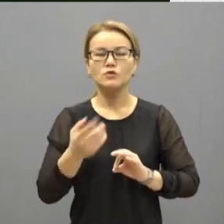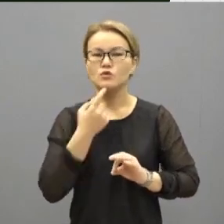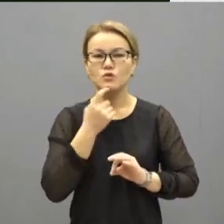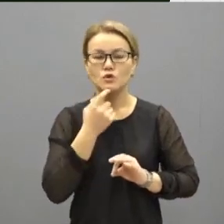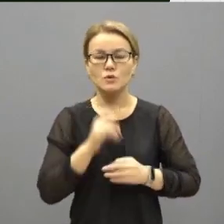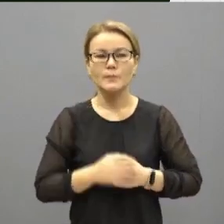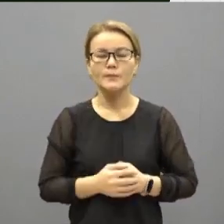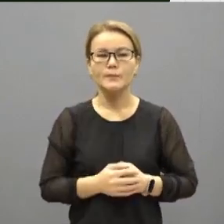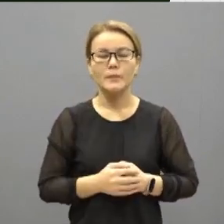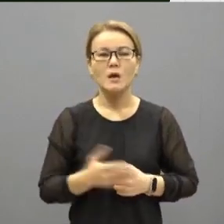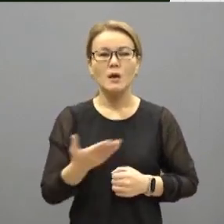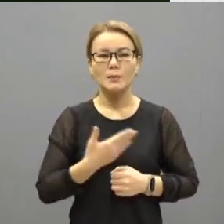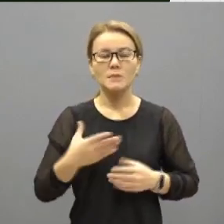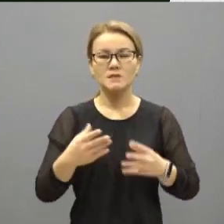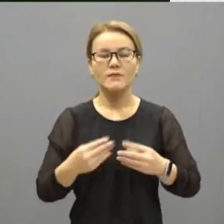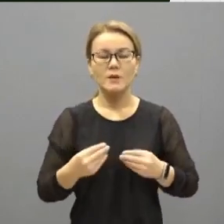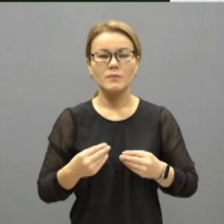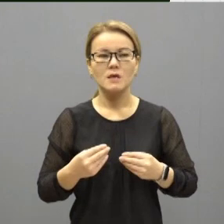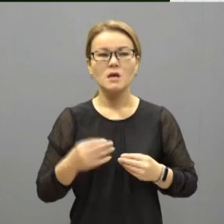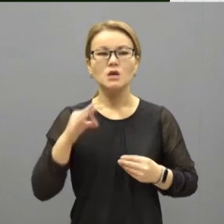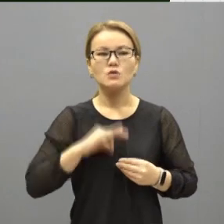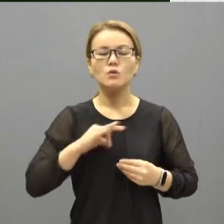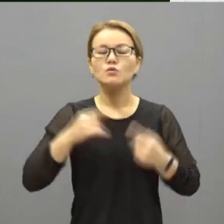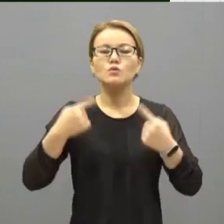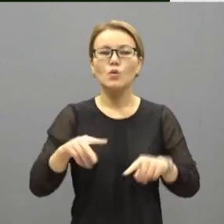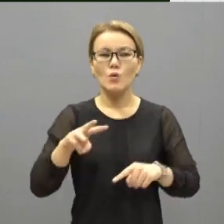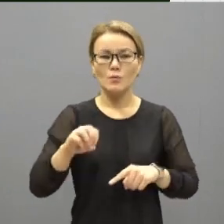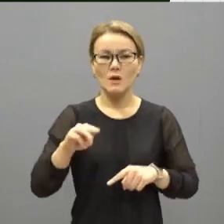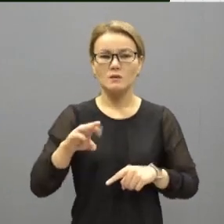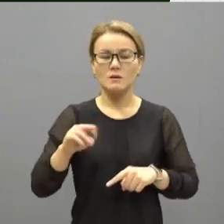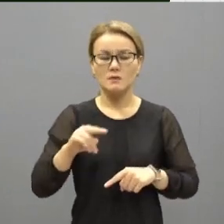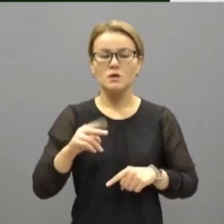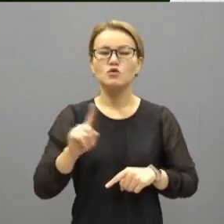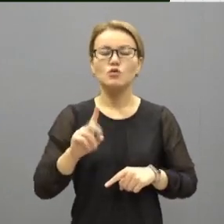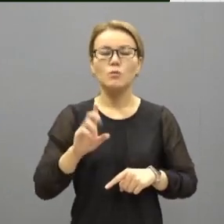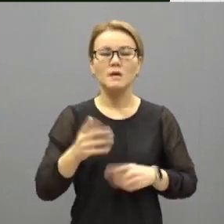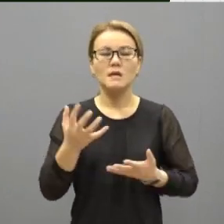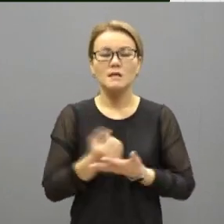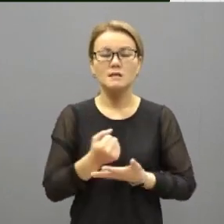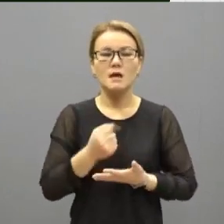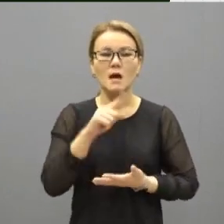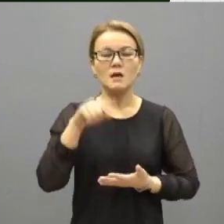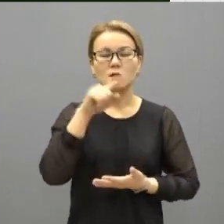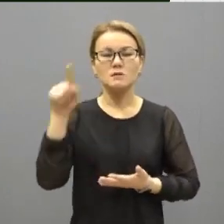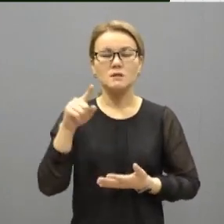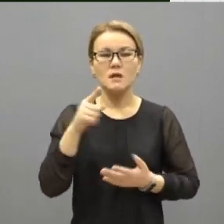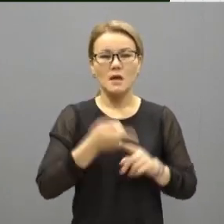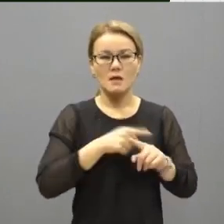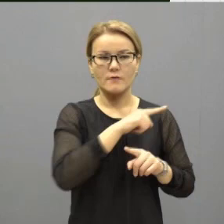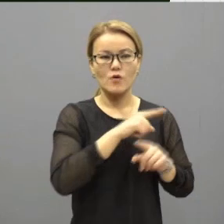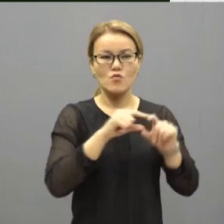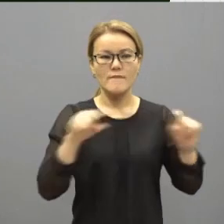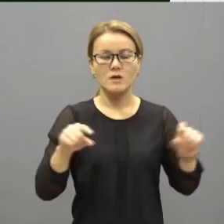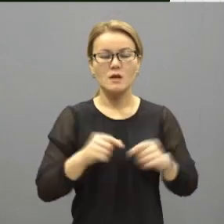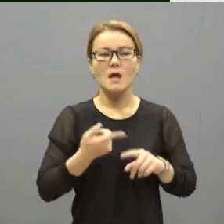сложно. Мы с вами используем другой метод для нахождения корней данного уравнения.